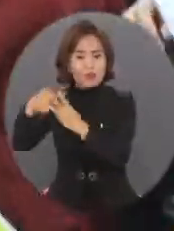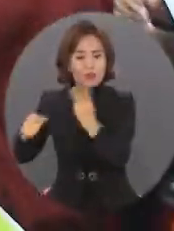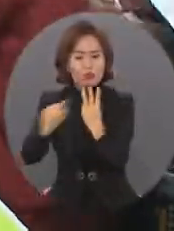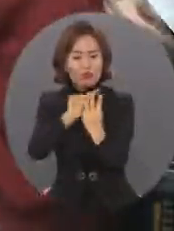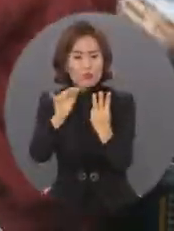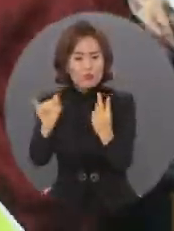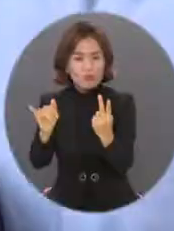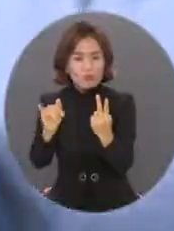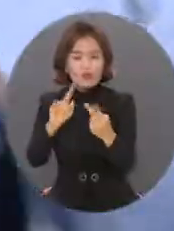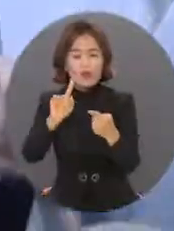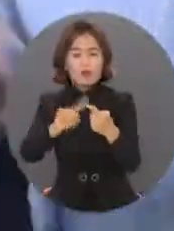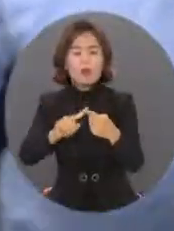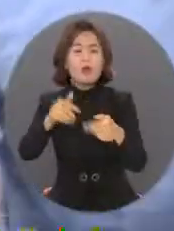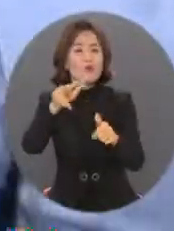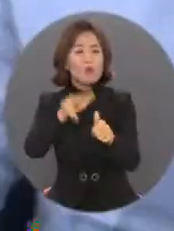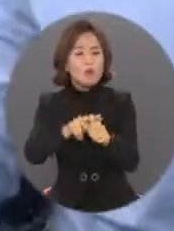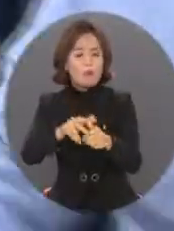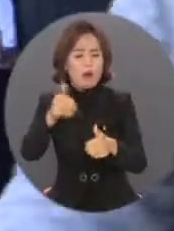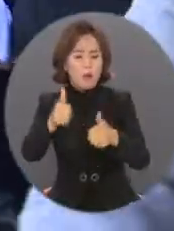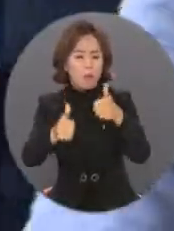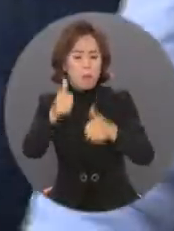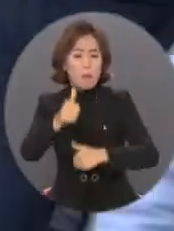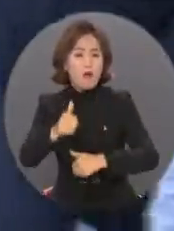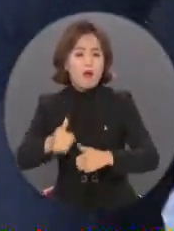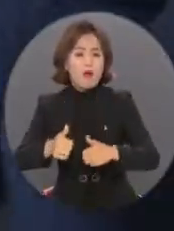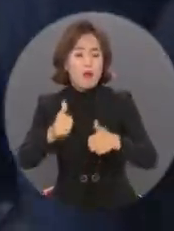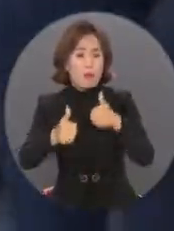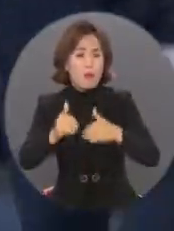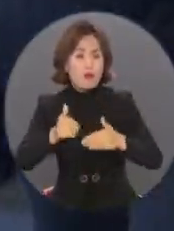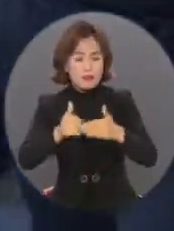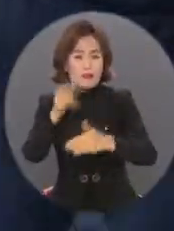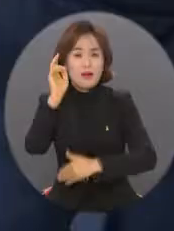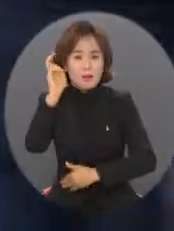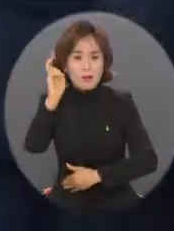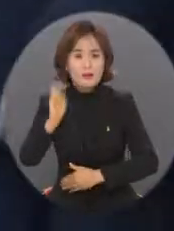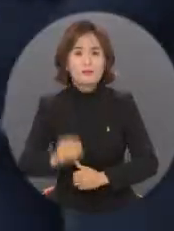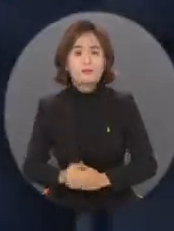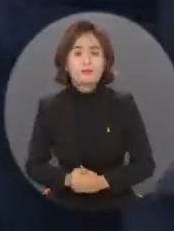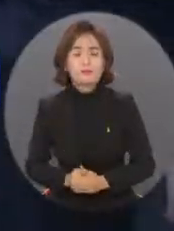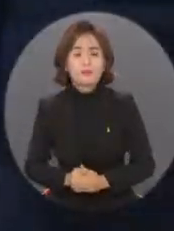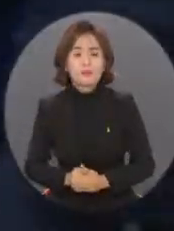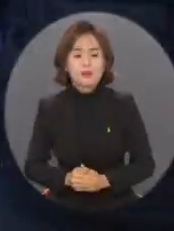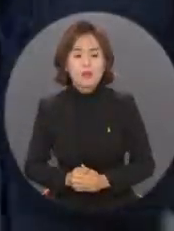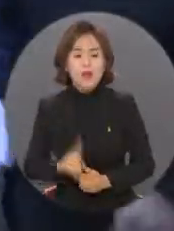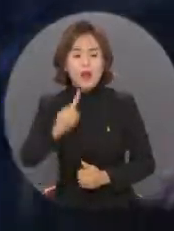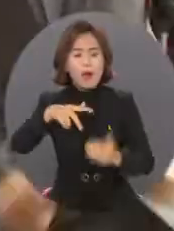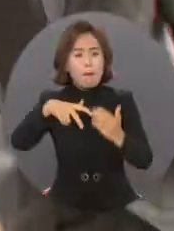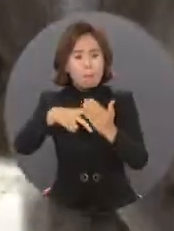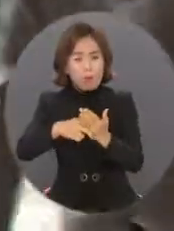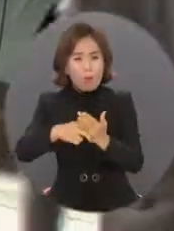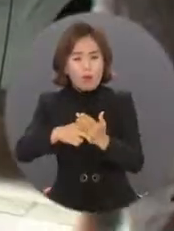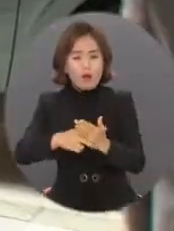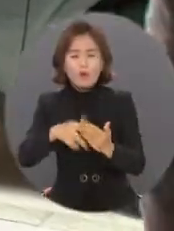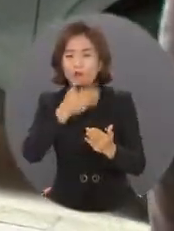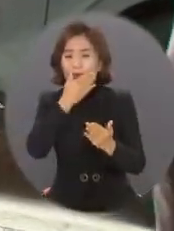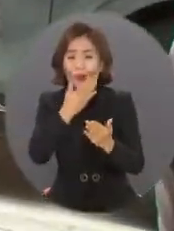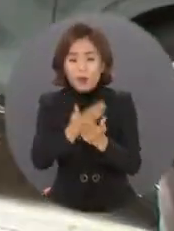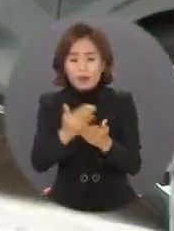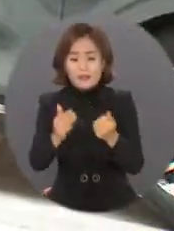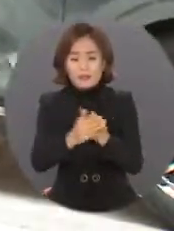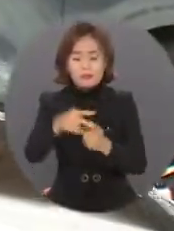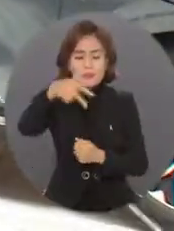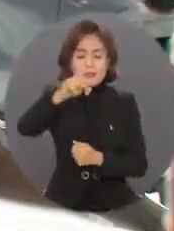여야의 양당 후보들이 초 박빙의 승부를 펼칠 거라는 전망이 우세합니다 한 표가 아쉬운 2 벗은 심상정 안철수